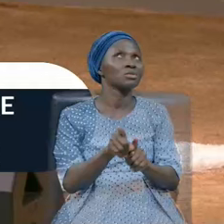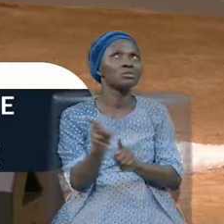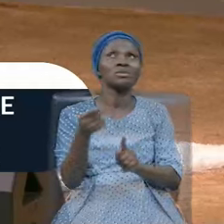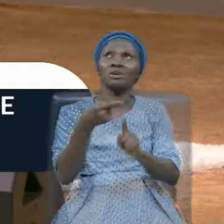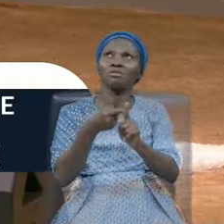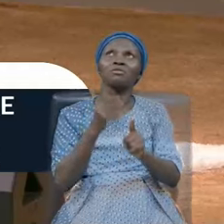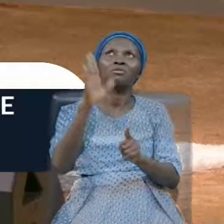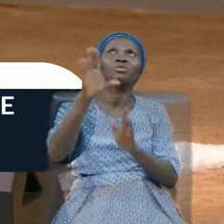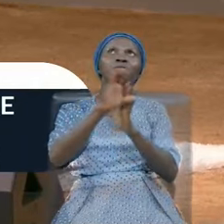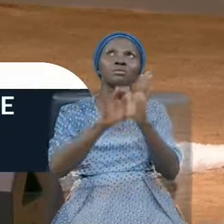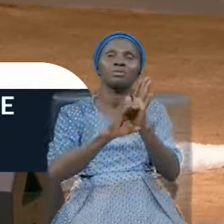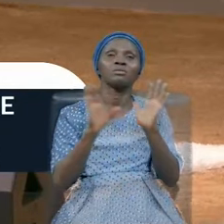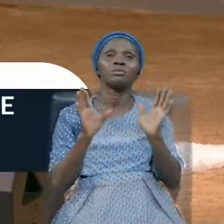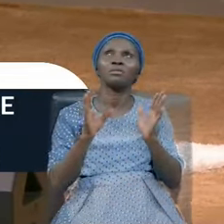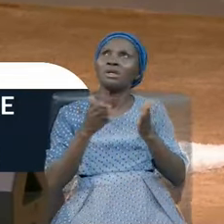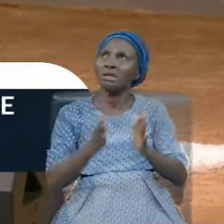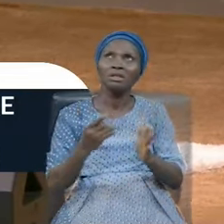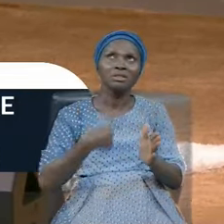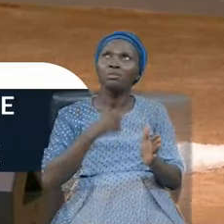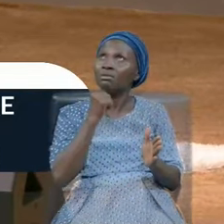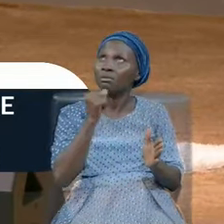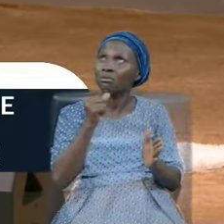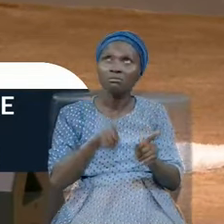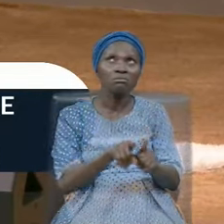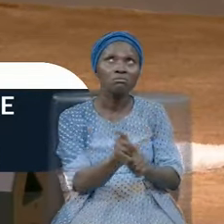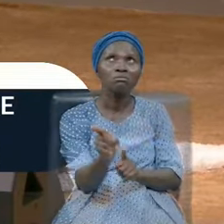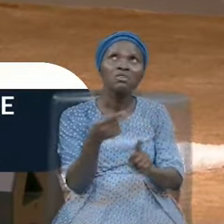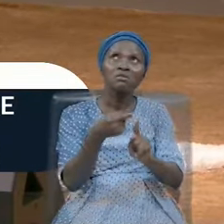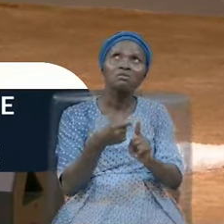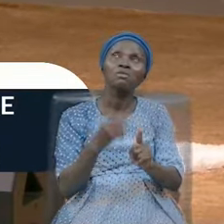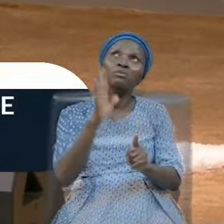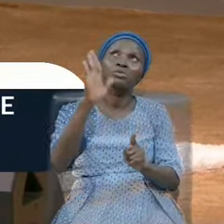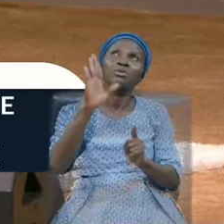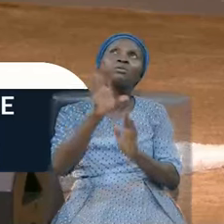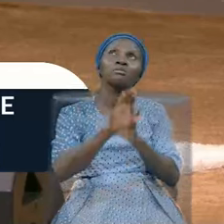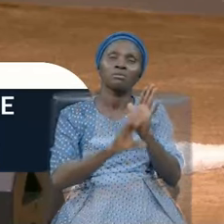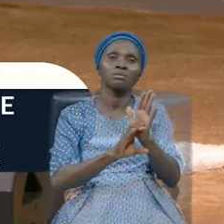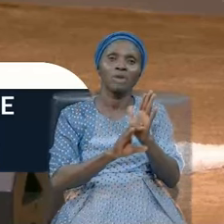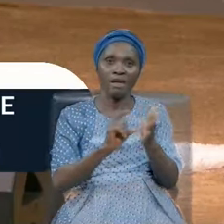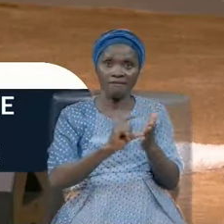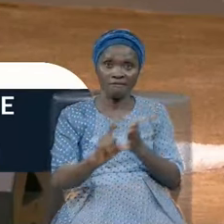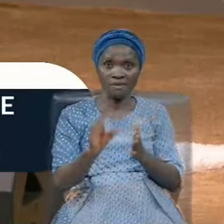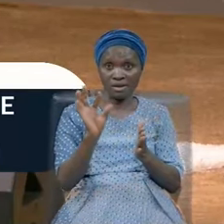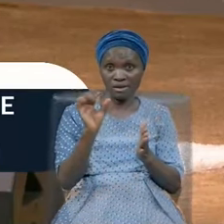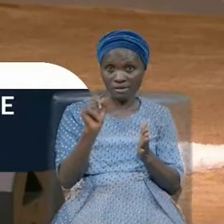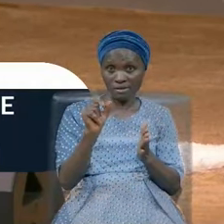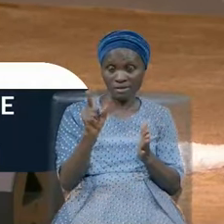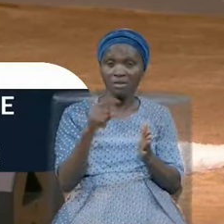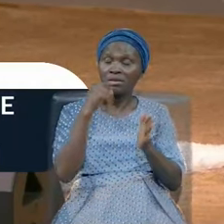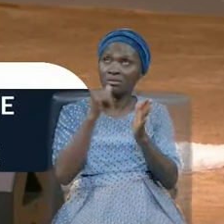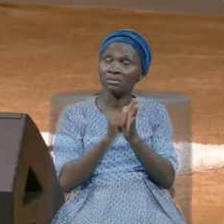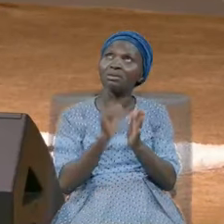Ne me laisse pas égarer de ton commandement. Verset 11. Je